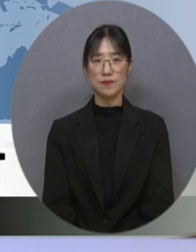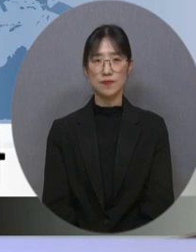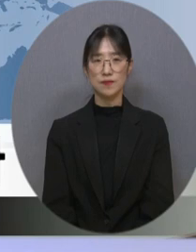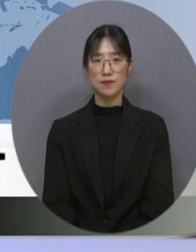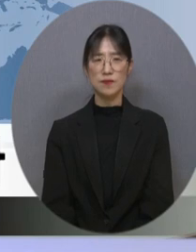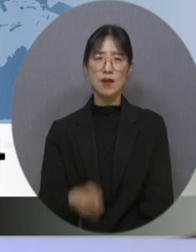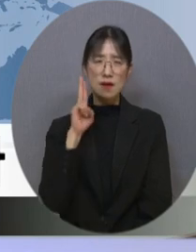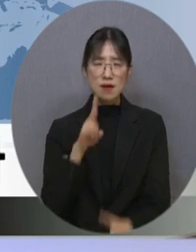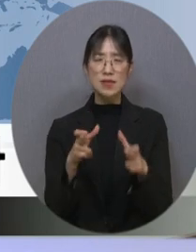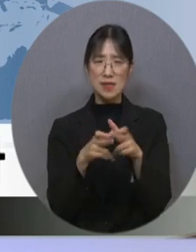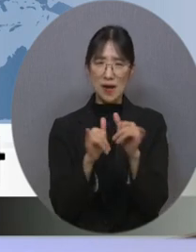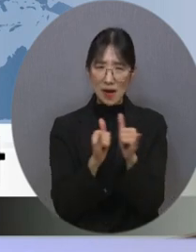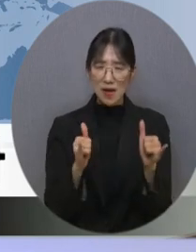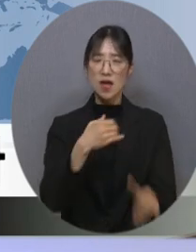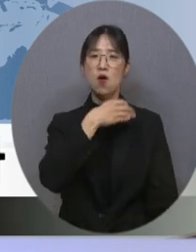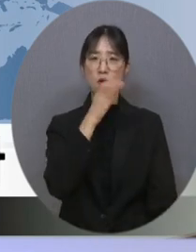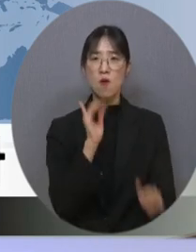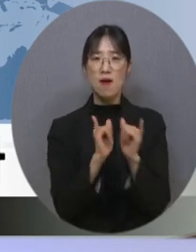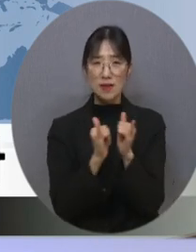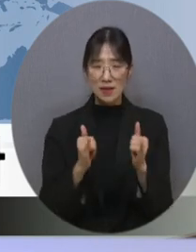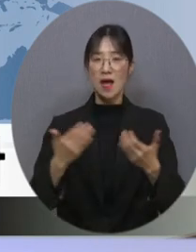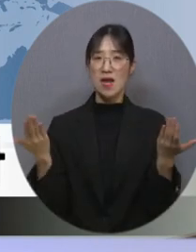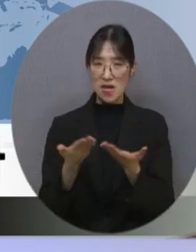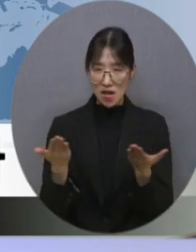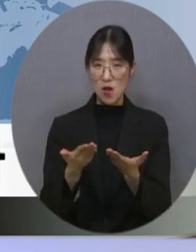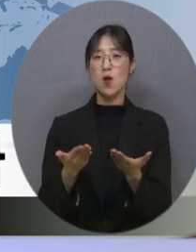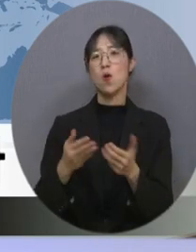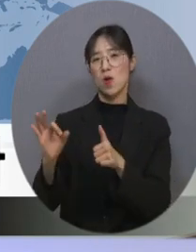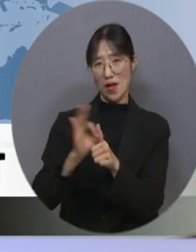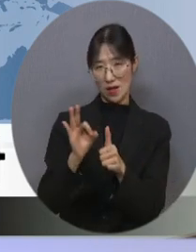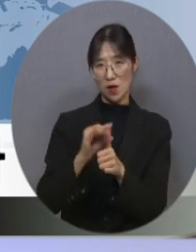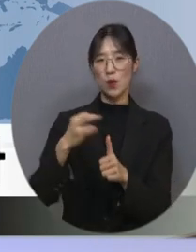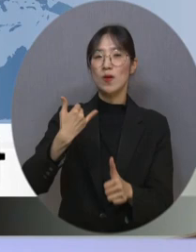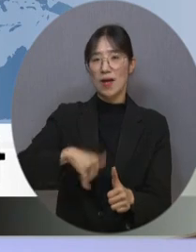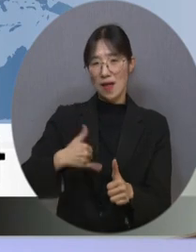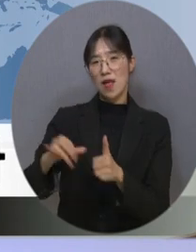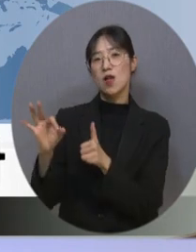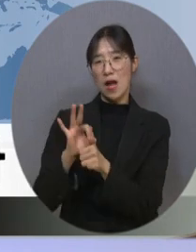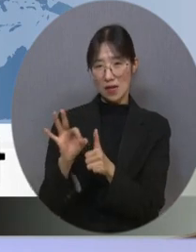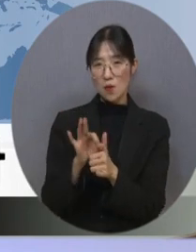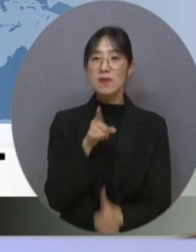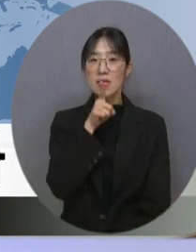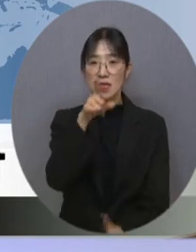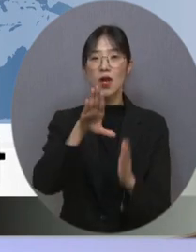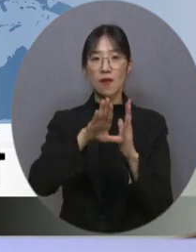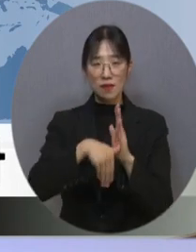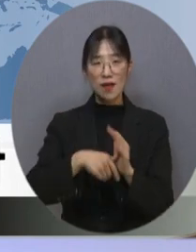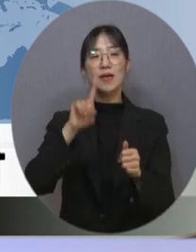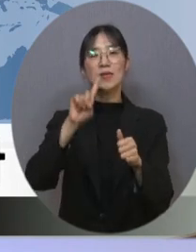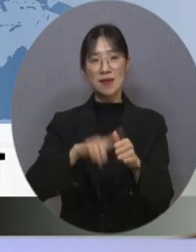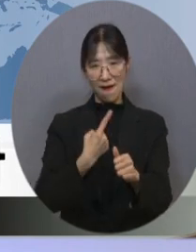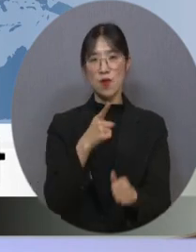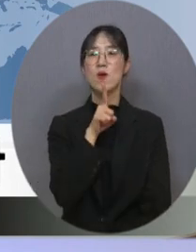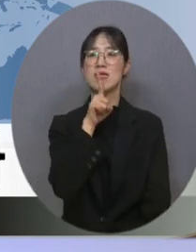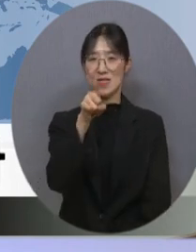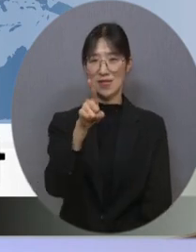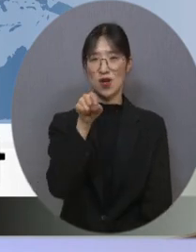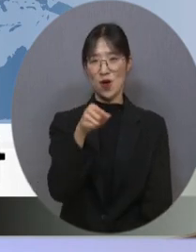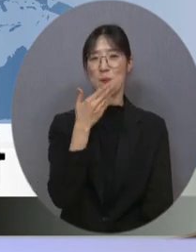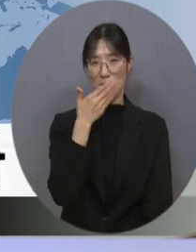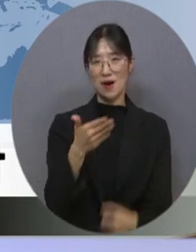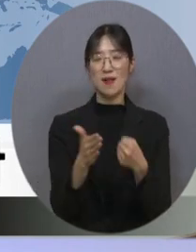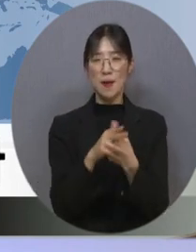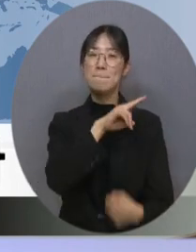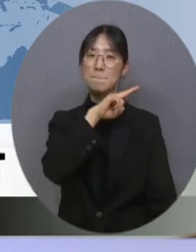중증 장애인과 고령자가 근로장려금과 자녀장려금을 신청할 때 자동 신청제가 도입돼